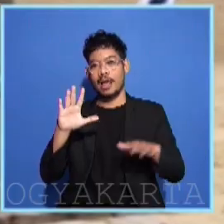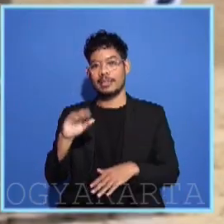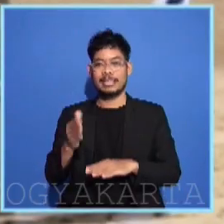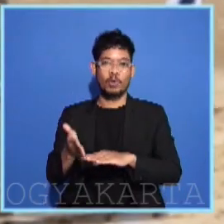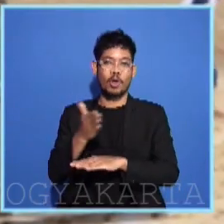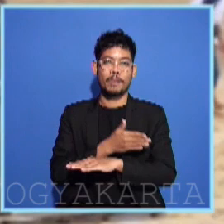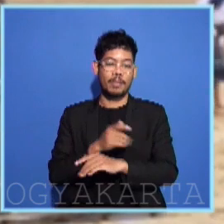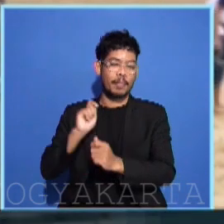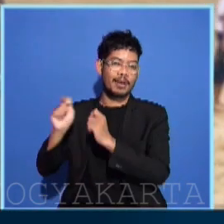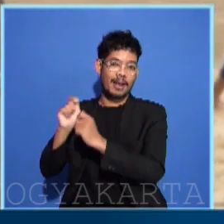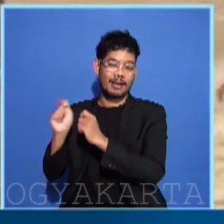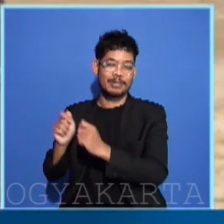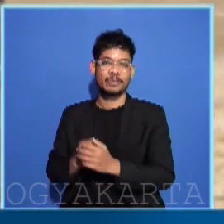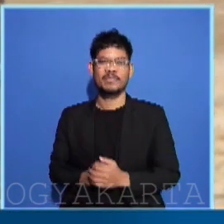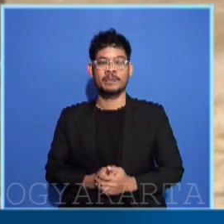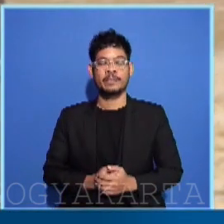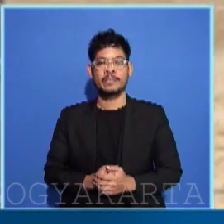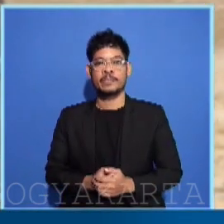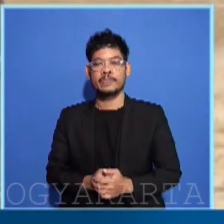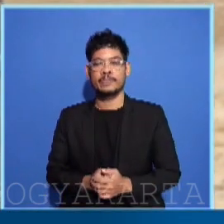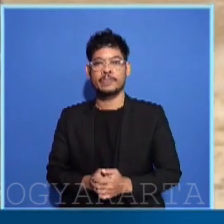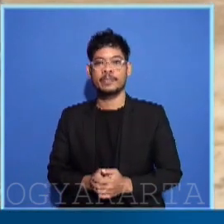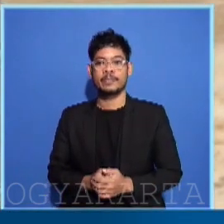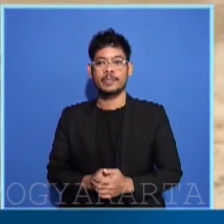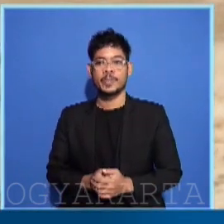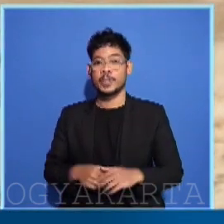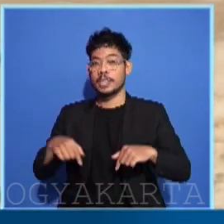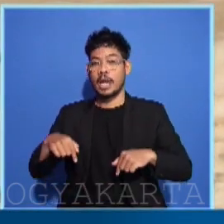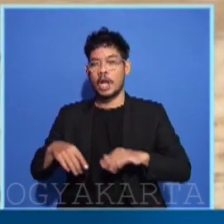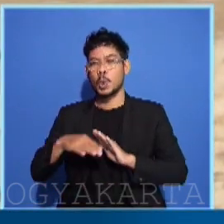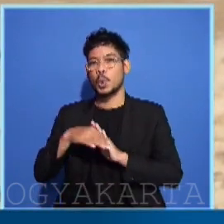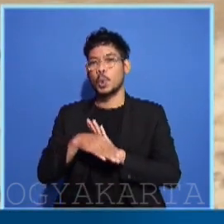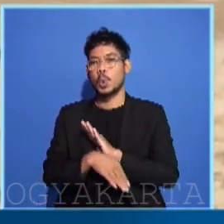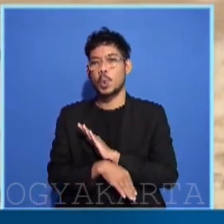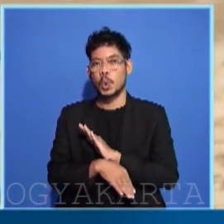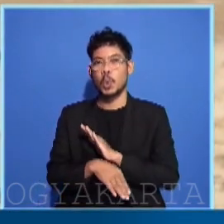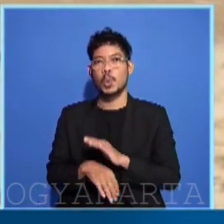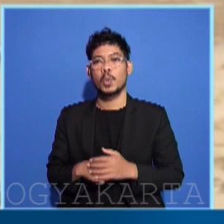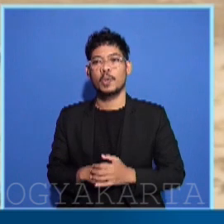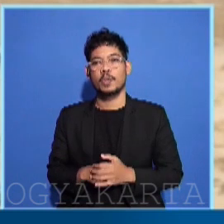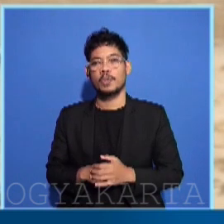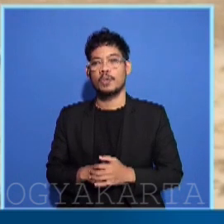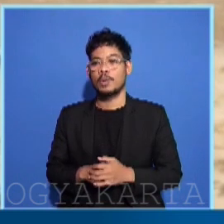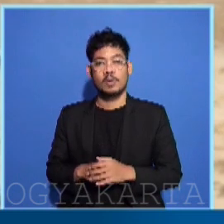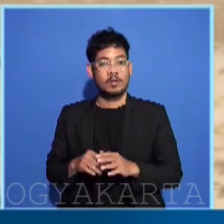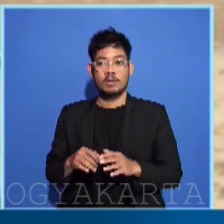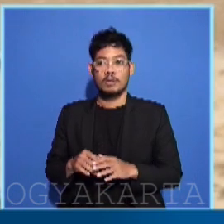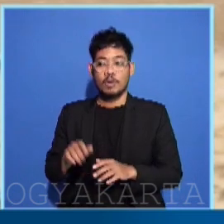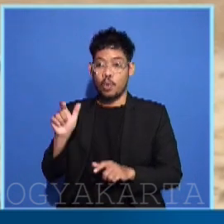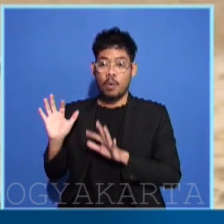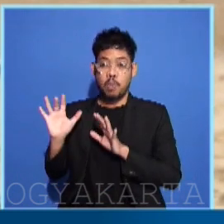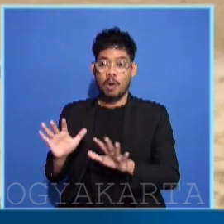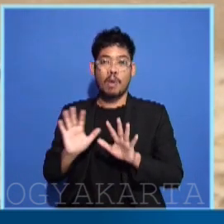Lebaran. Kurang mas, seperti hari-hari biasa nggak puasa. Mulai rame biasanya? Biasanya